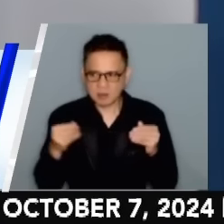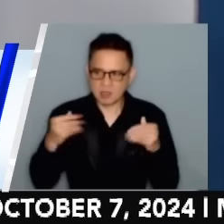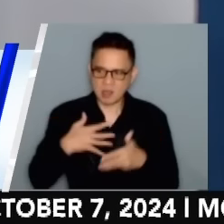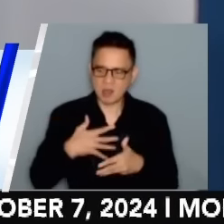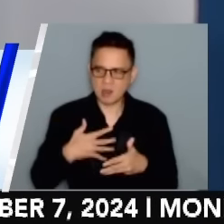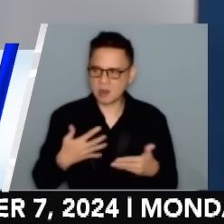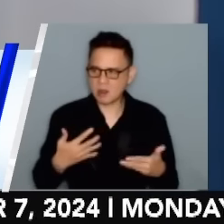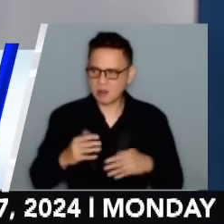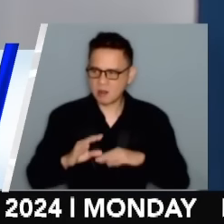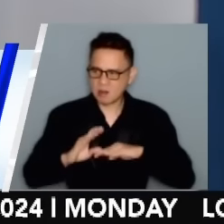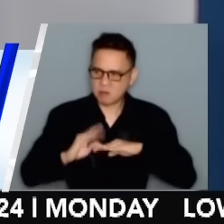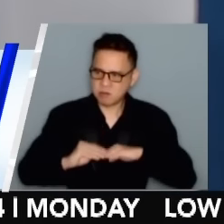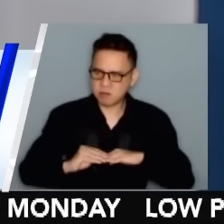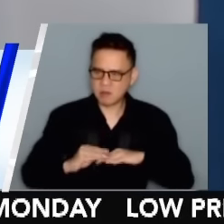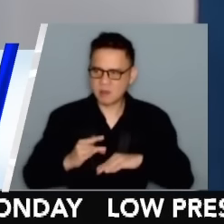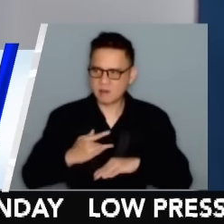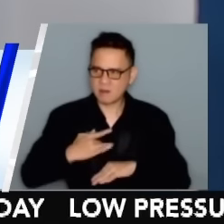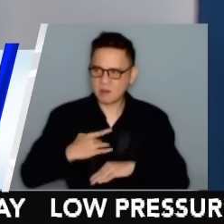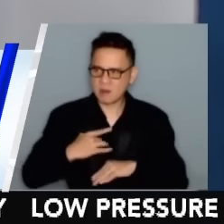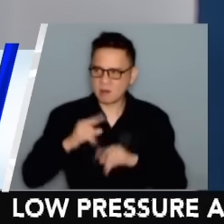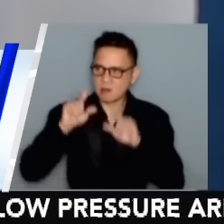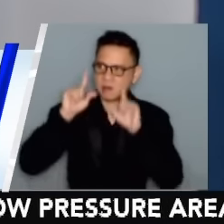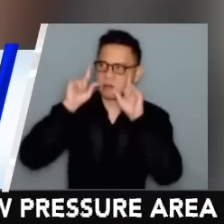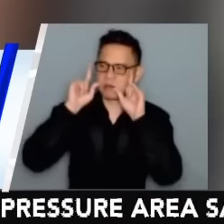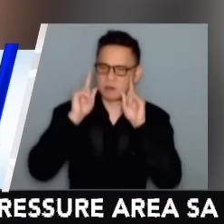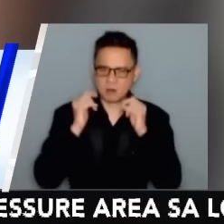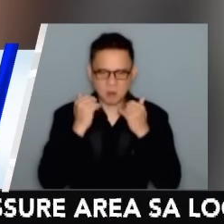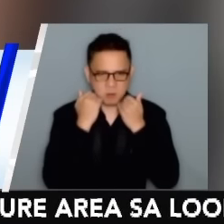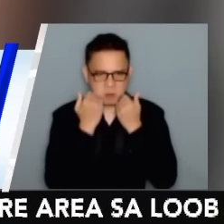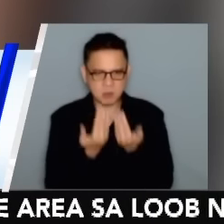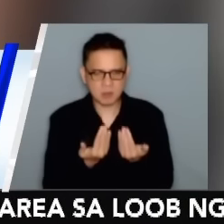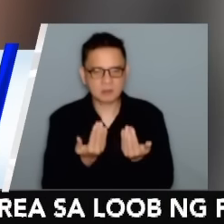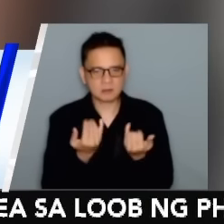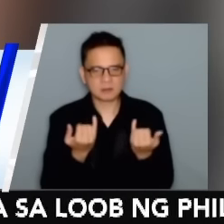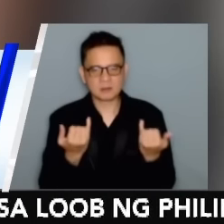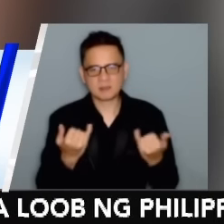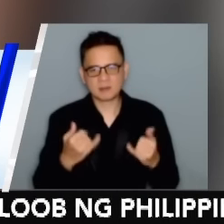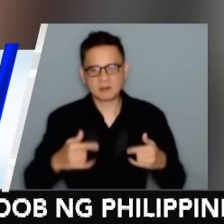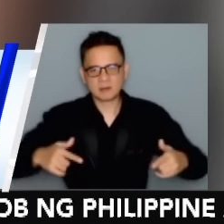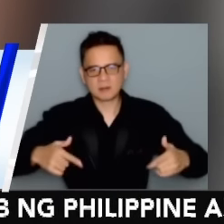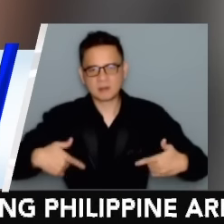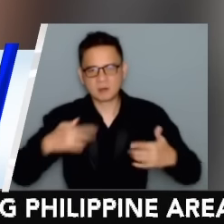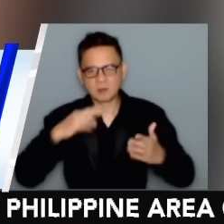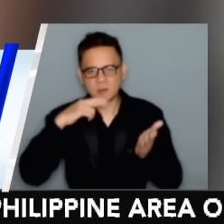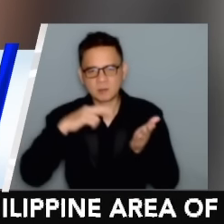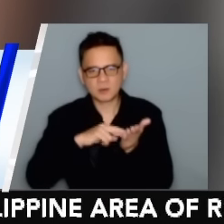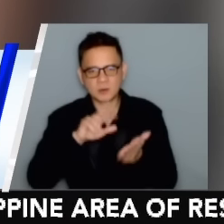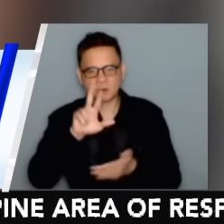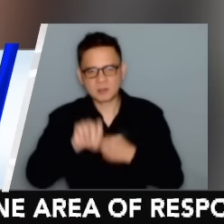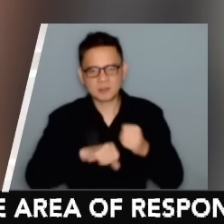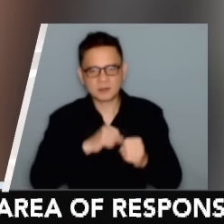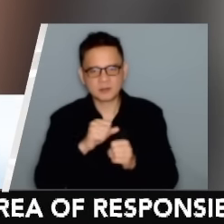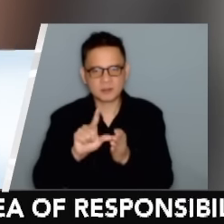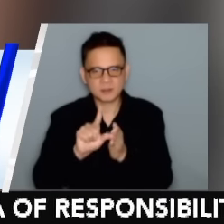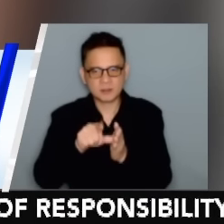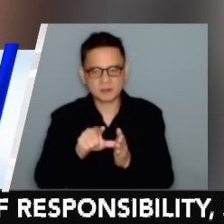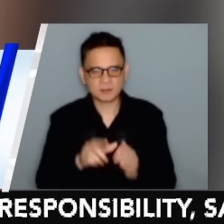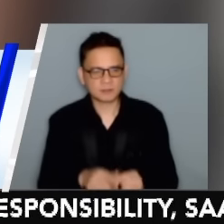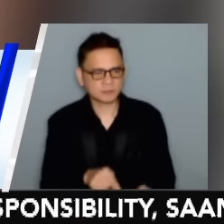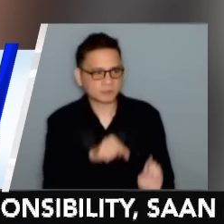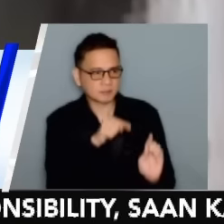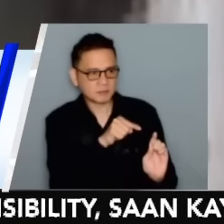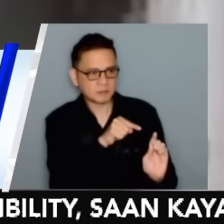lang nai-report kaya umabot ng ganon yyung 3 years mariing itinanggi ng akusado na si alias erson ang